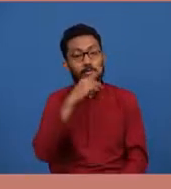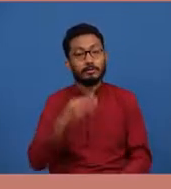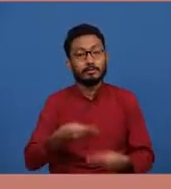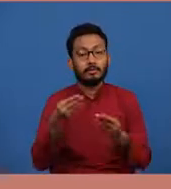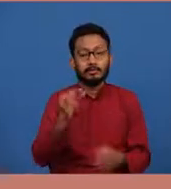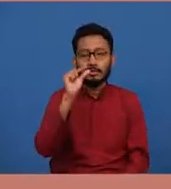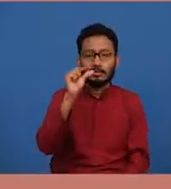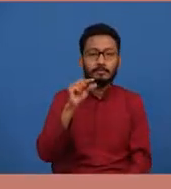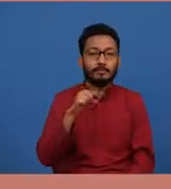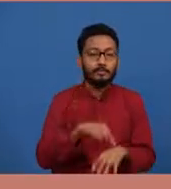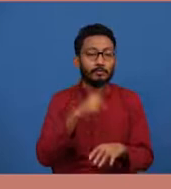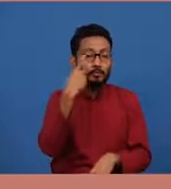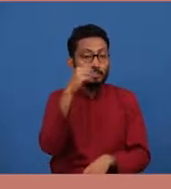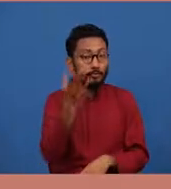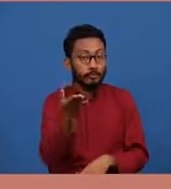untuk kamu berfikir.